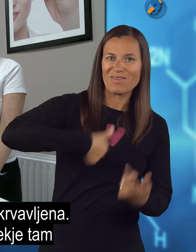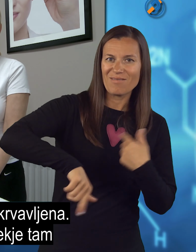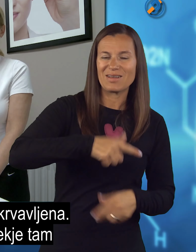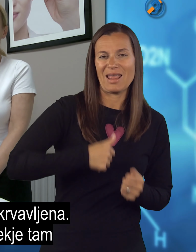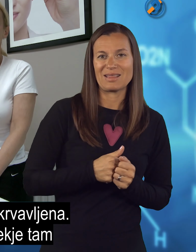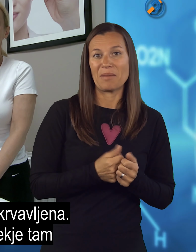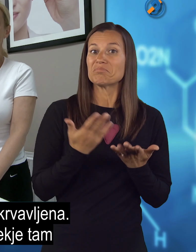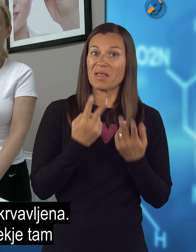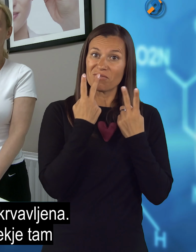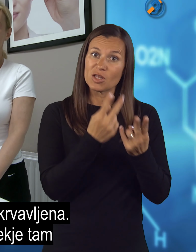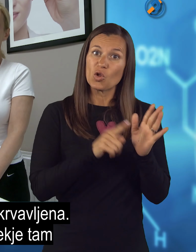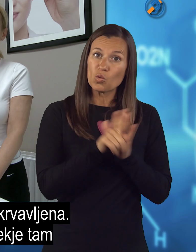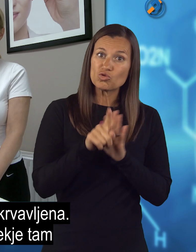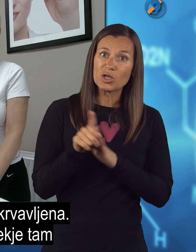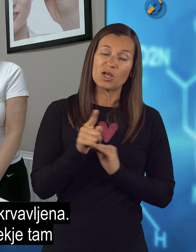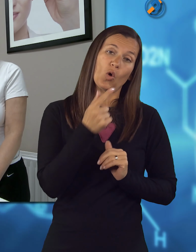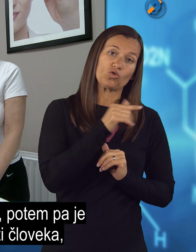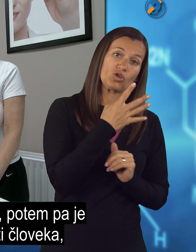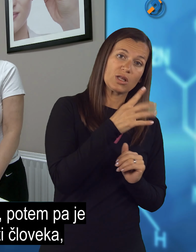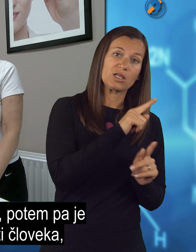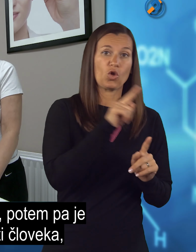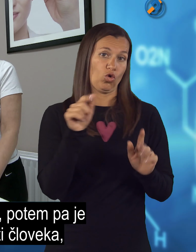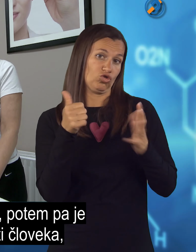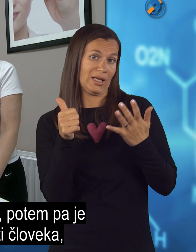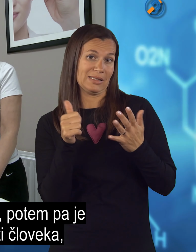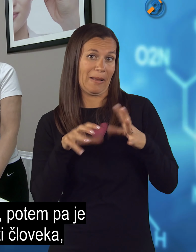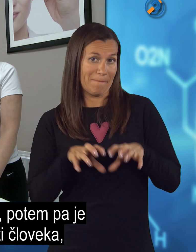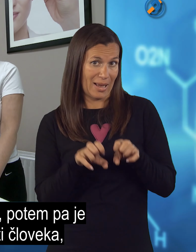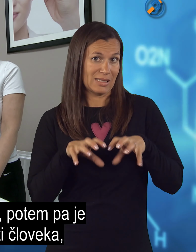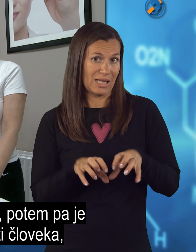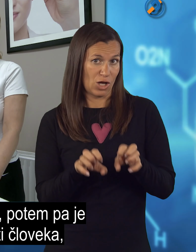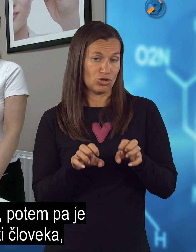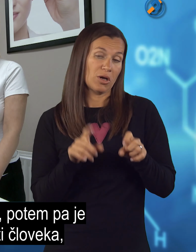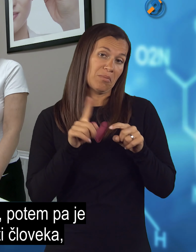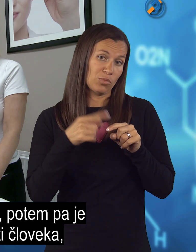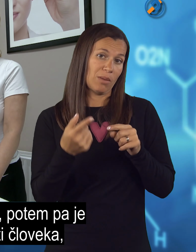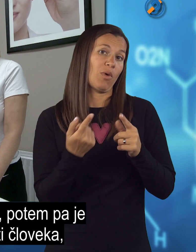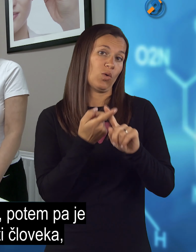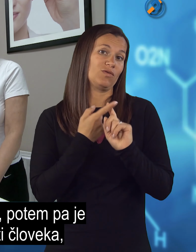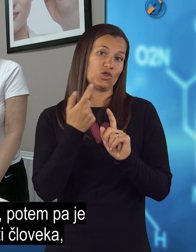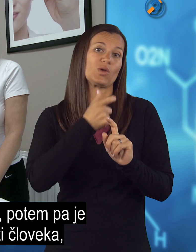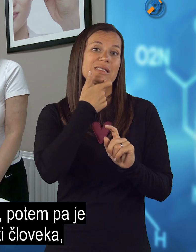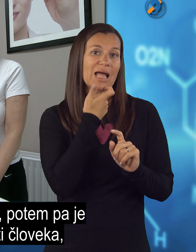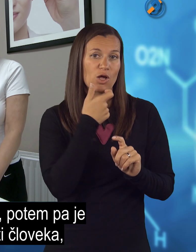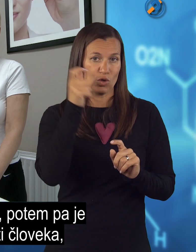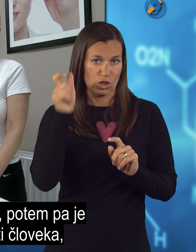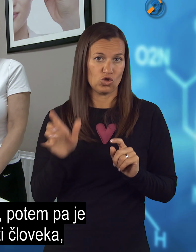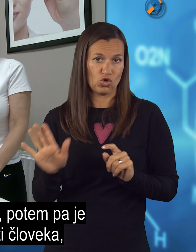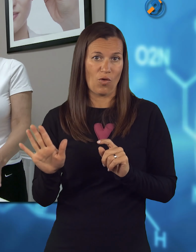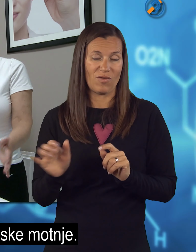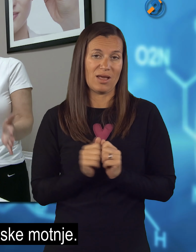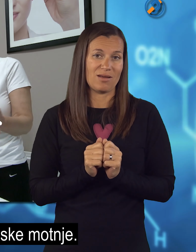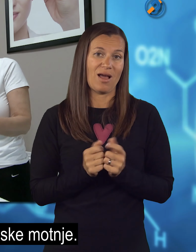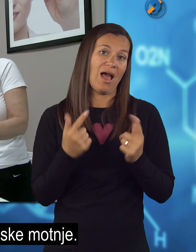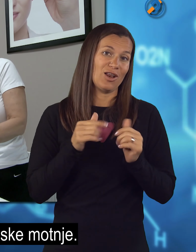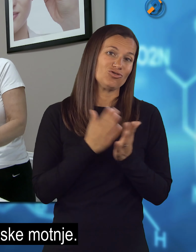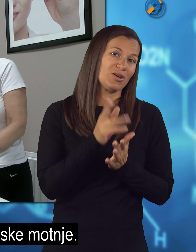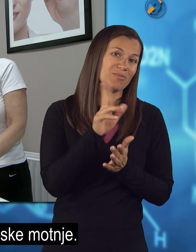prekrvavljena. Neki vidni učinki pa nekje tam od 4. do 6. masaže, potem pa čisto odvisno od starosti človeka, ali ima